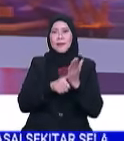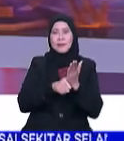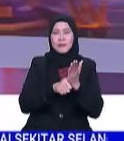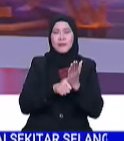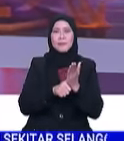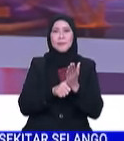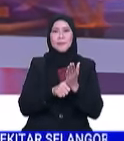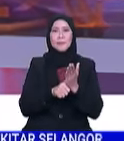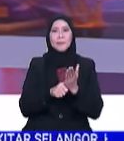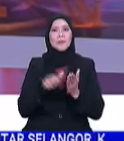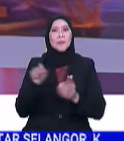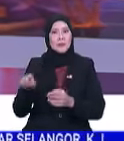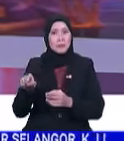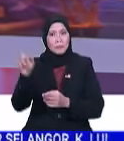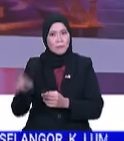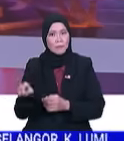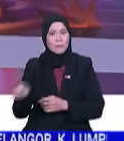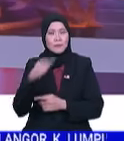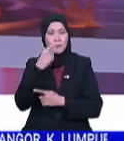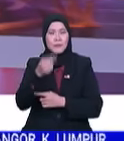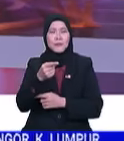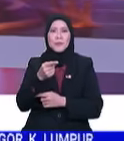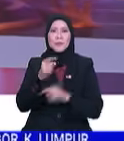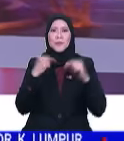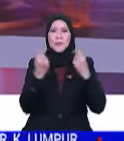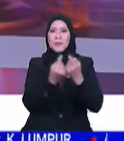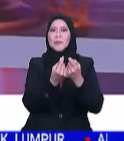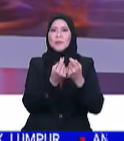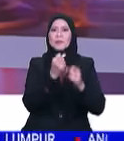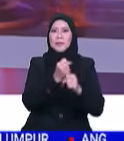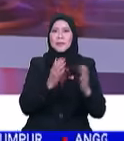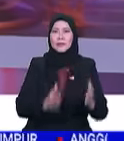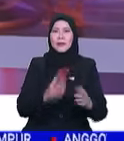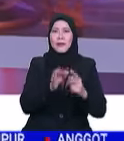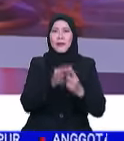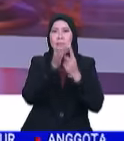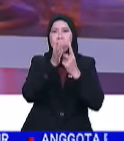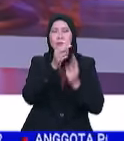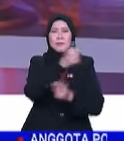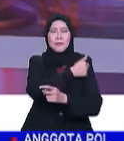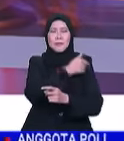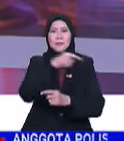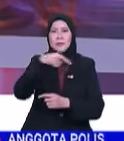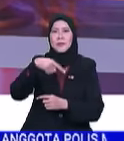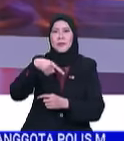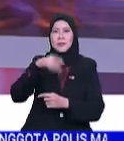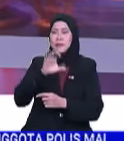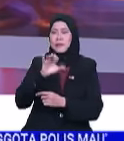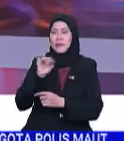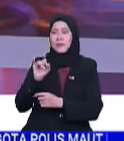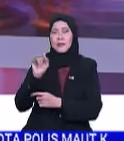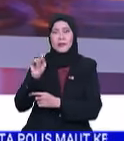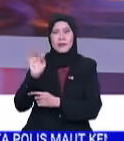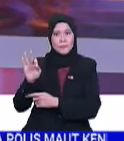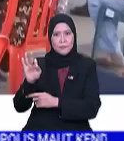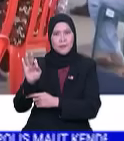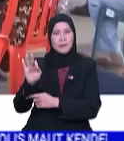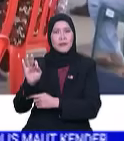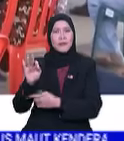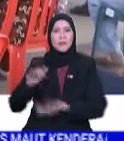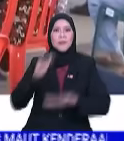Rahmat Mariman berkata, ia dimaklumkan pasukan petugas khas imunisasi COVID-19 CITF. Jelas beliau,